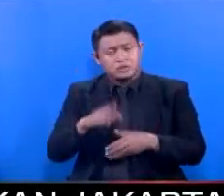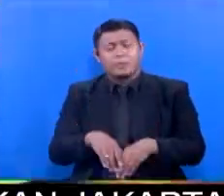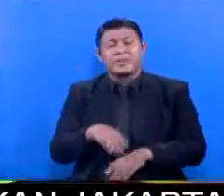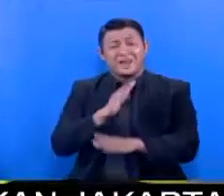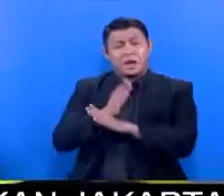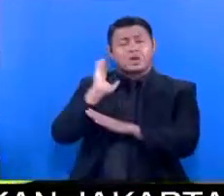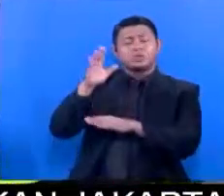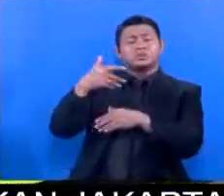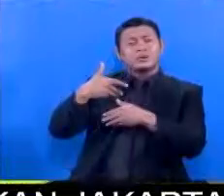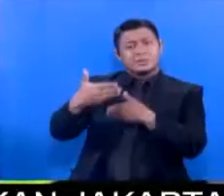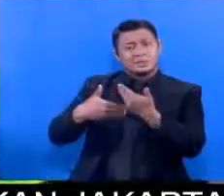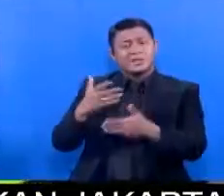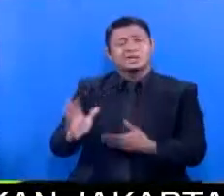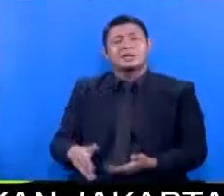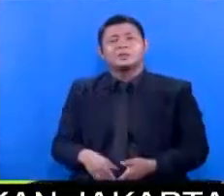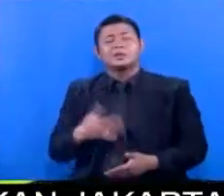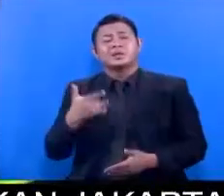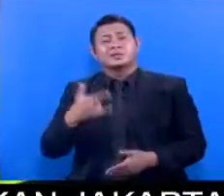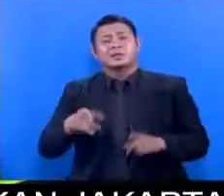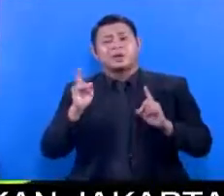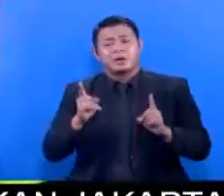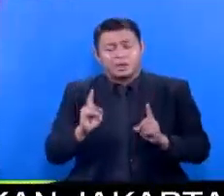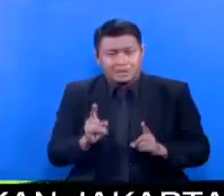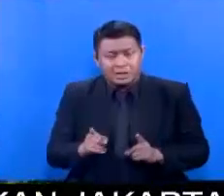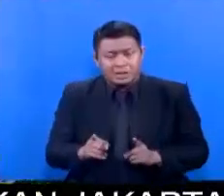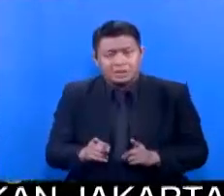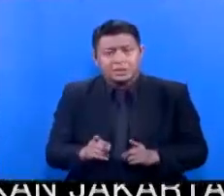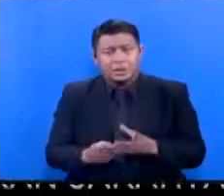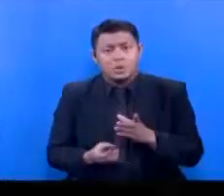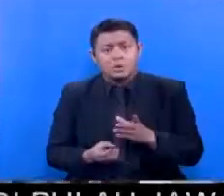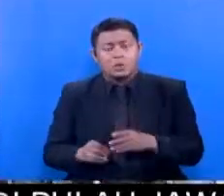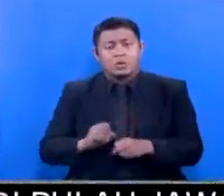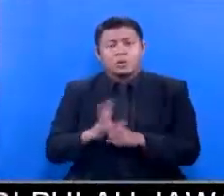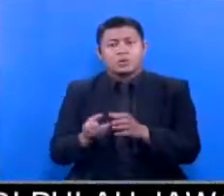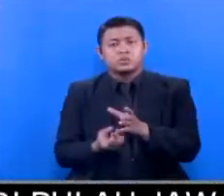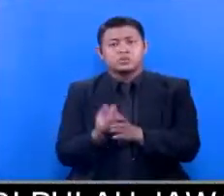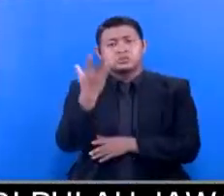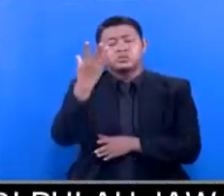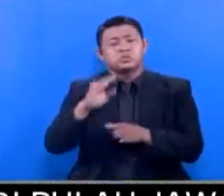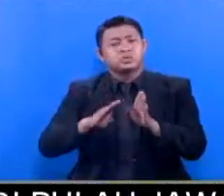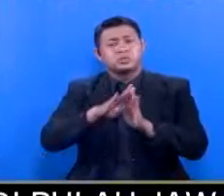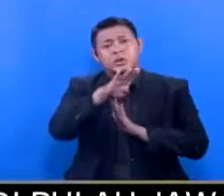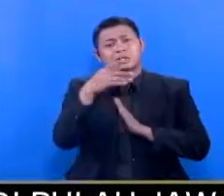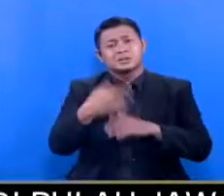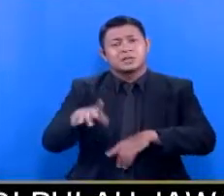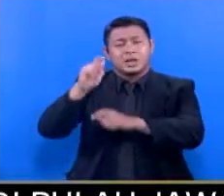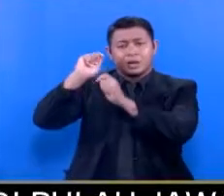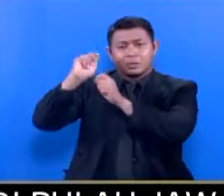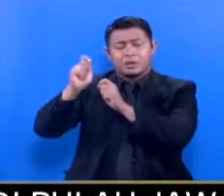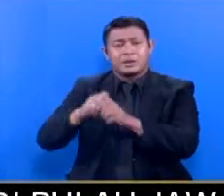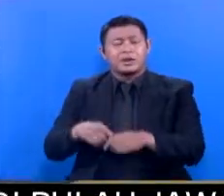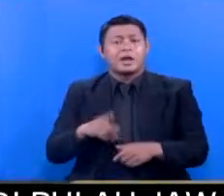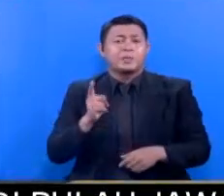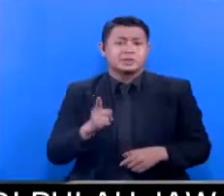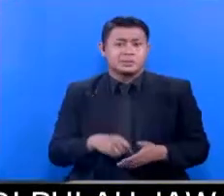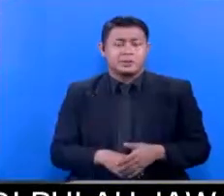larangan ini sudah berjalan, tampaknya kita tetap harus mewaspadai potensi lonjakan kasus positif COVID-19 pasca Lebaran. Apa